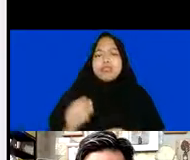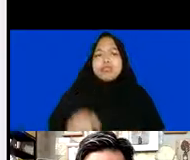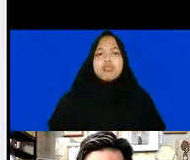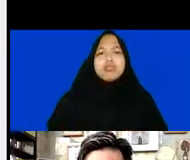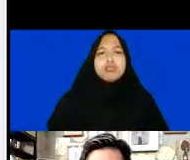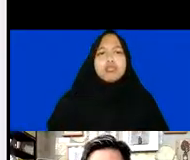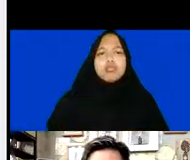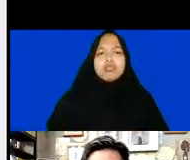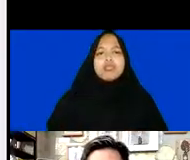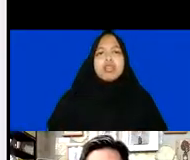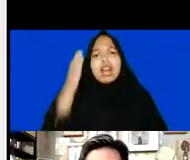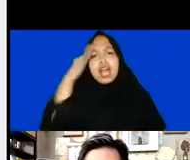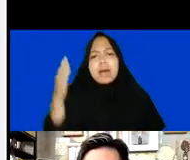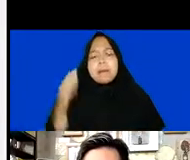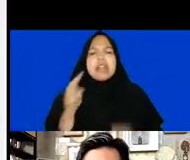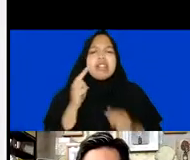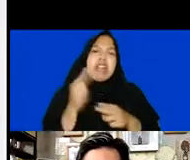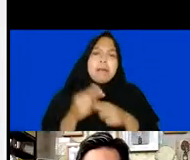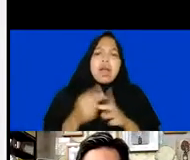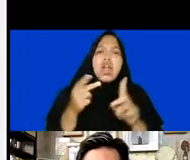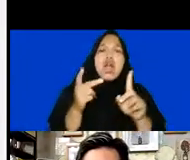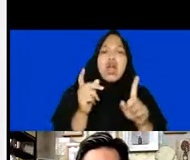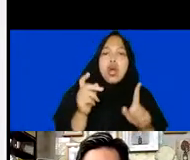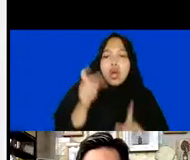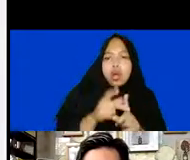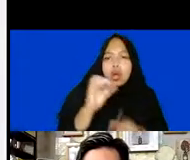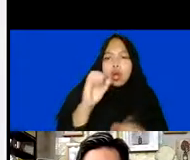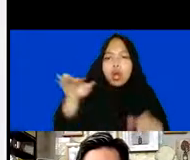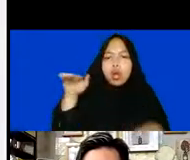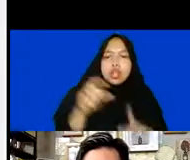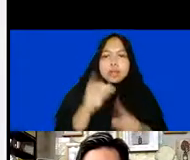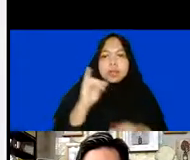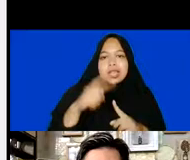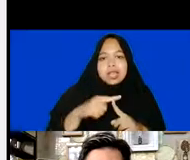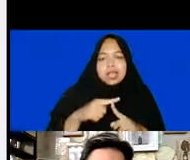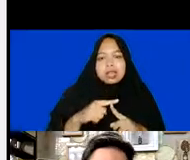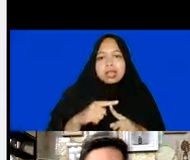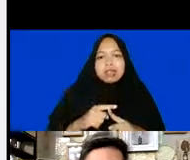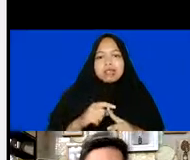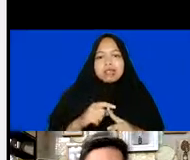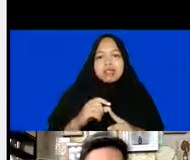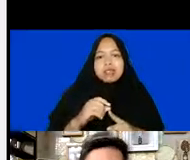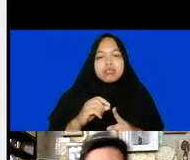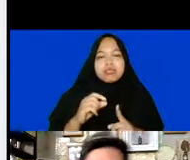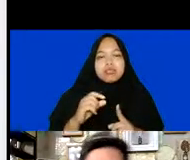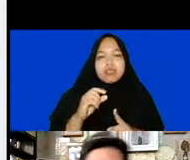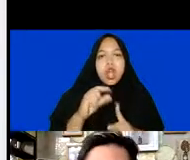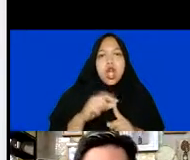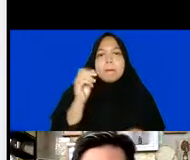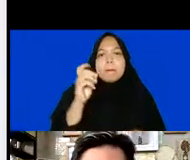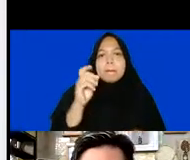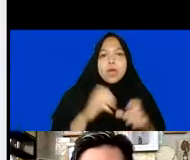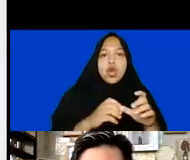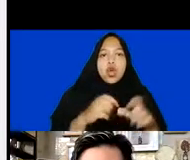dengan hospit? Bisa diceritakan mungkin bagaimana proses awal Mas Kire yang tadi sudah disampaikan di awal bahwa